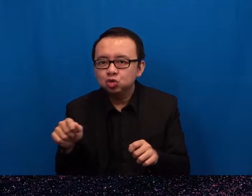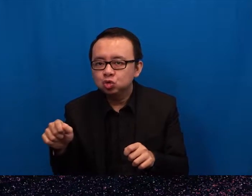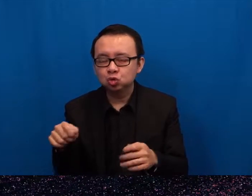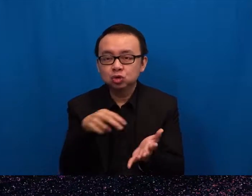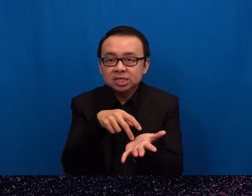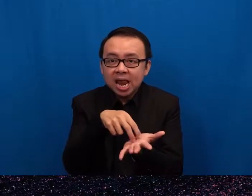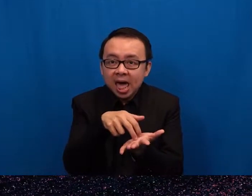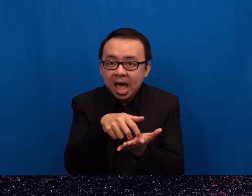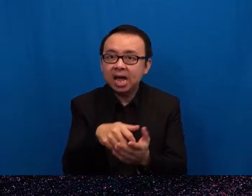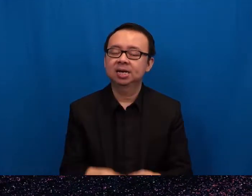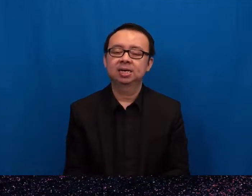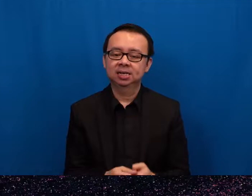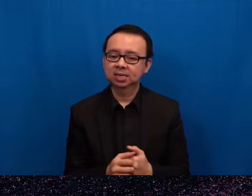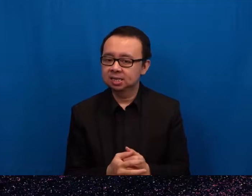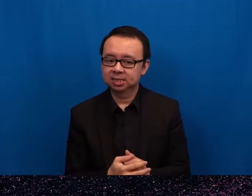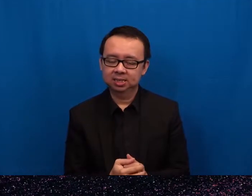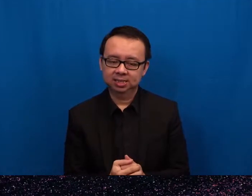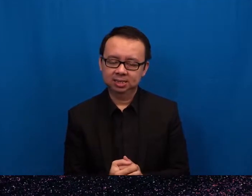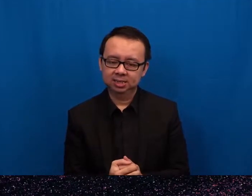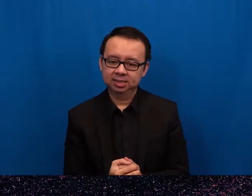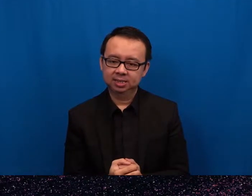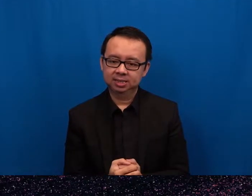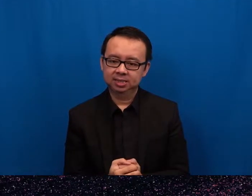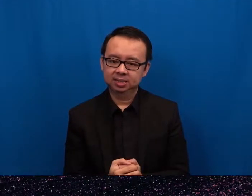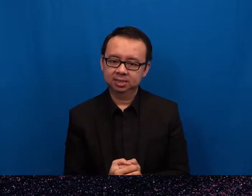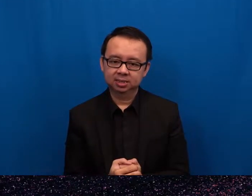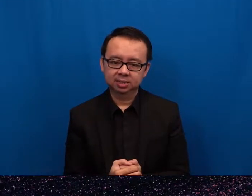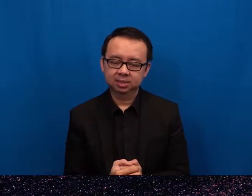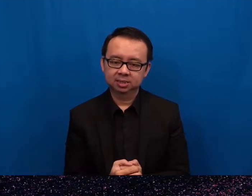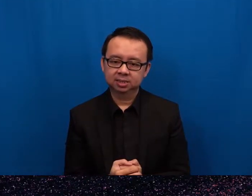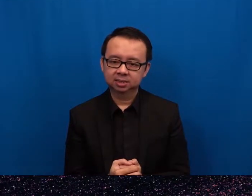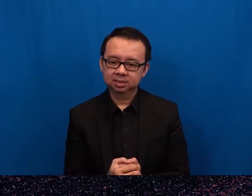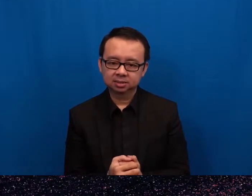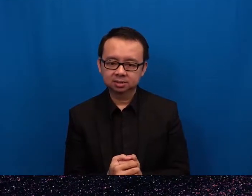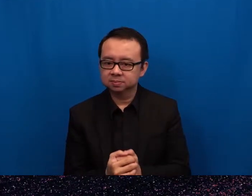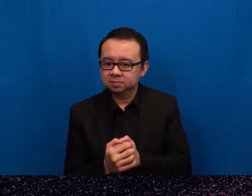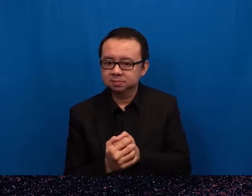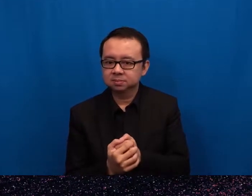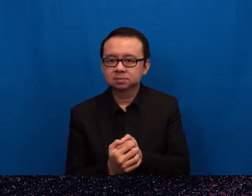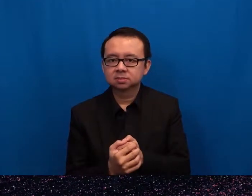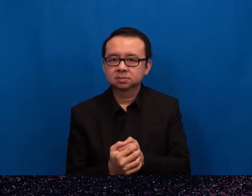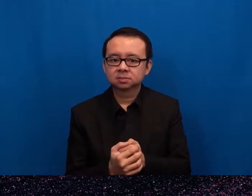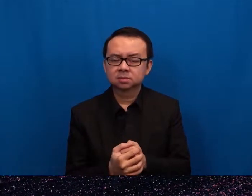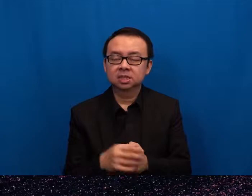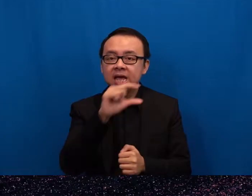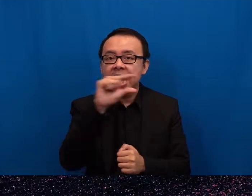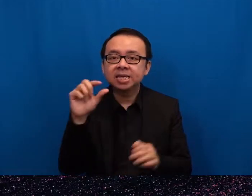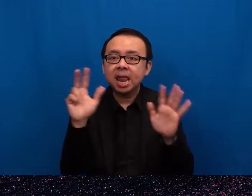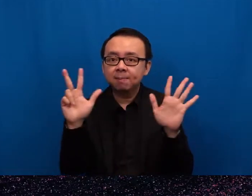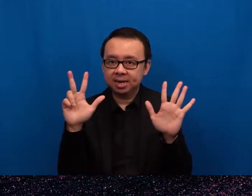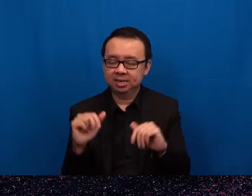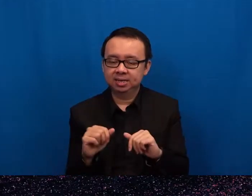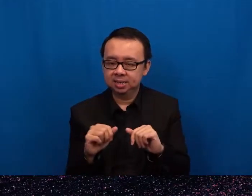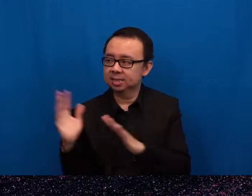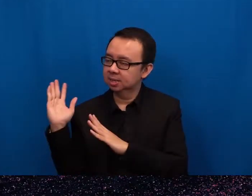Allah. Bukannya mereka tadi sudah terima Yesus kok perlu diyakinkan akan kerajaan Allah. Itu perubahan mentalitas. Karena awal